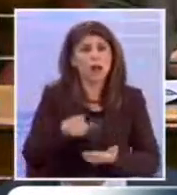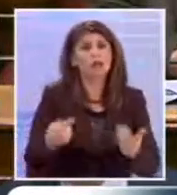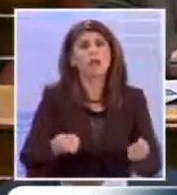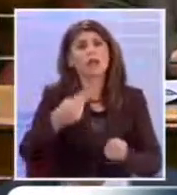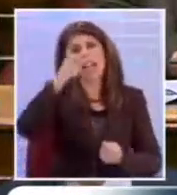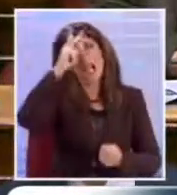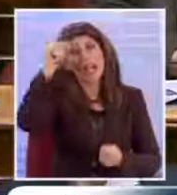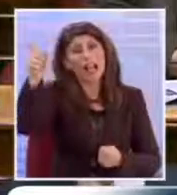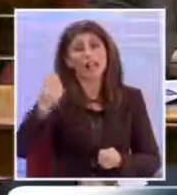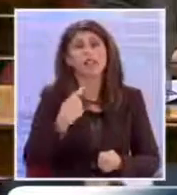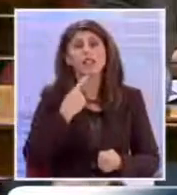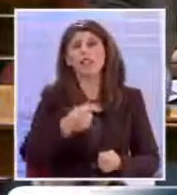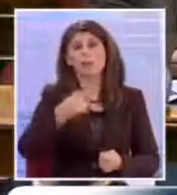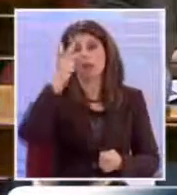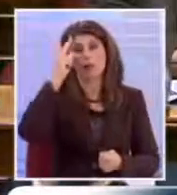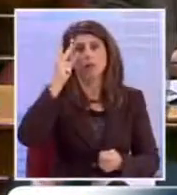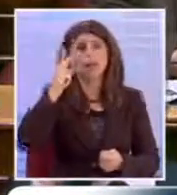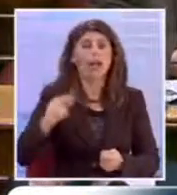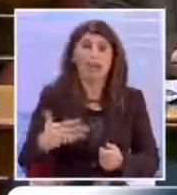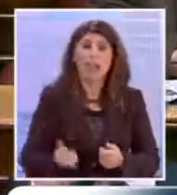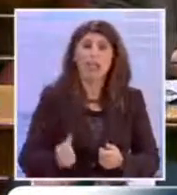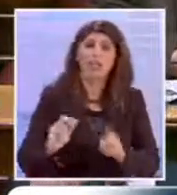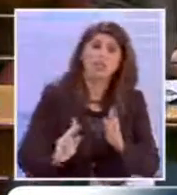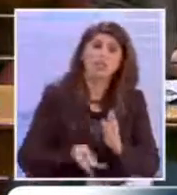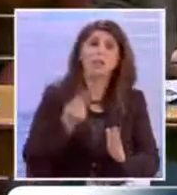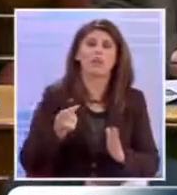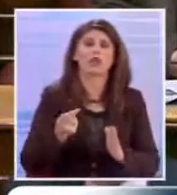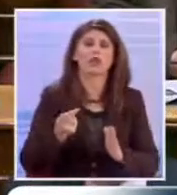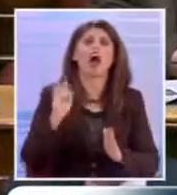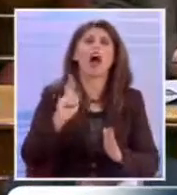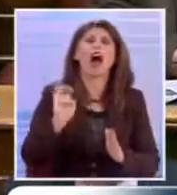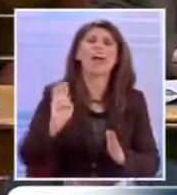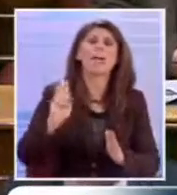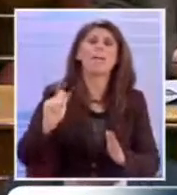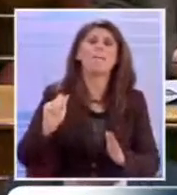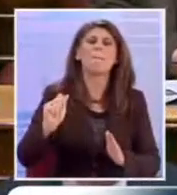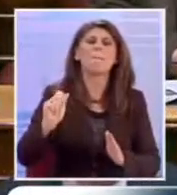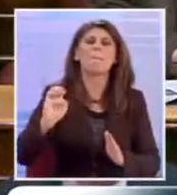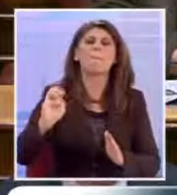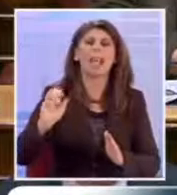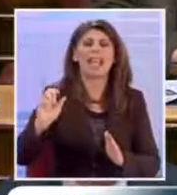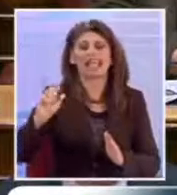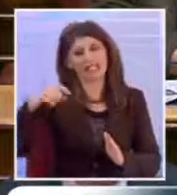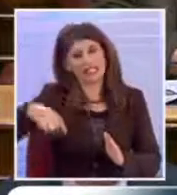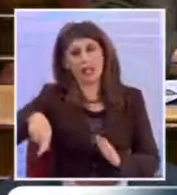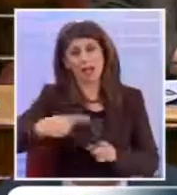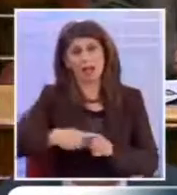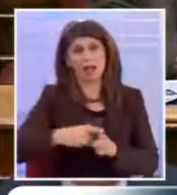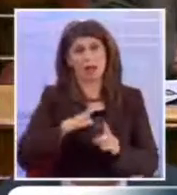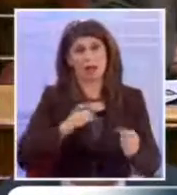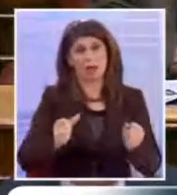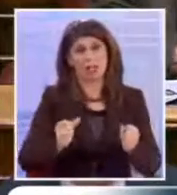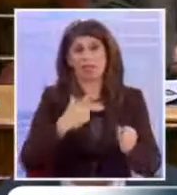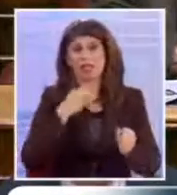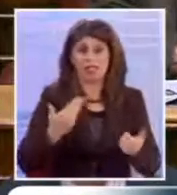Γερμανία. Η Γερμανία έχει διπλάσιο rebate από την Ελλάδα της ανθρωπιστικής κρίσης. Δηλαδή